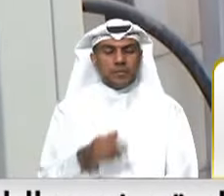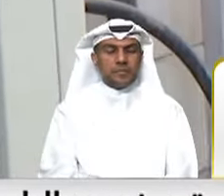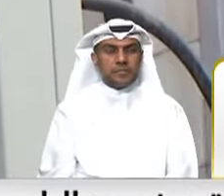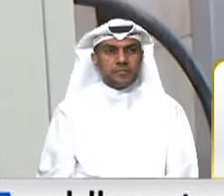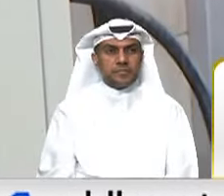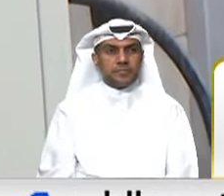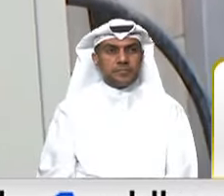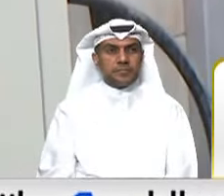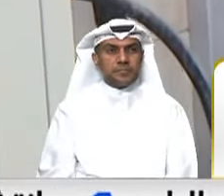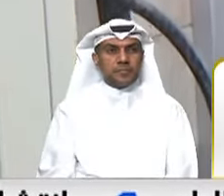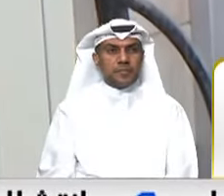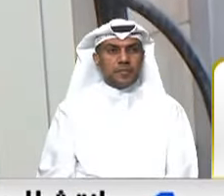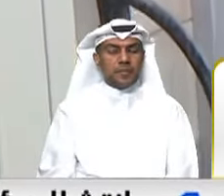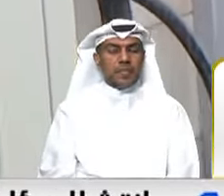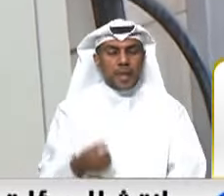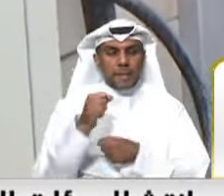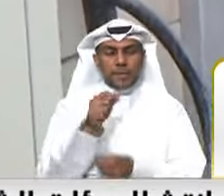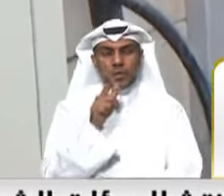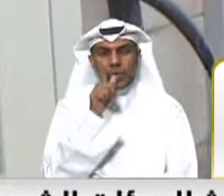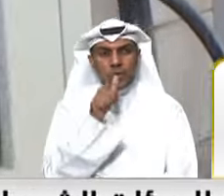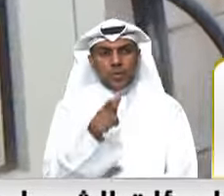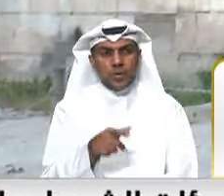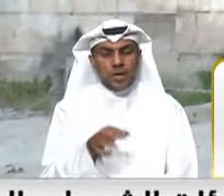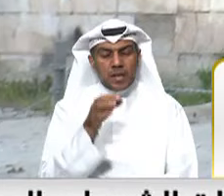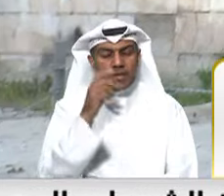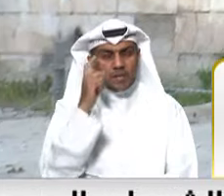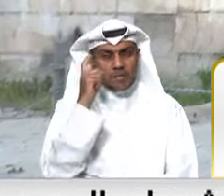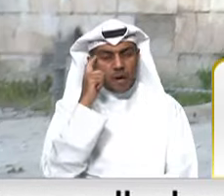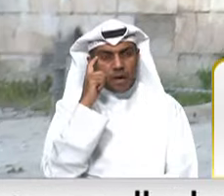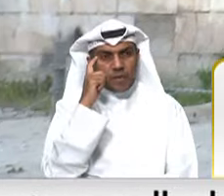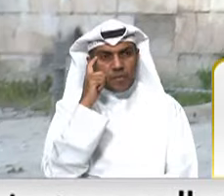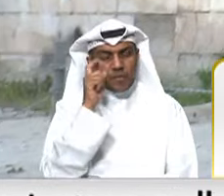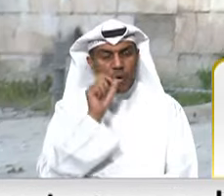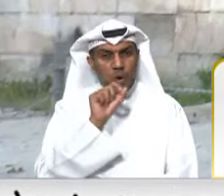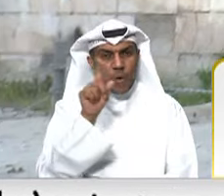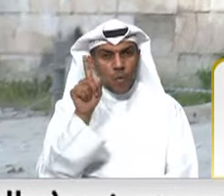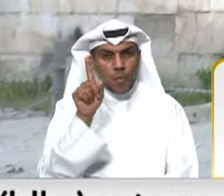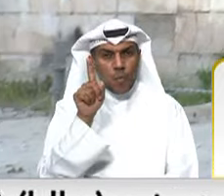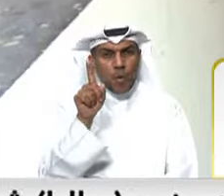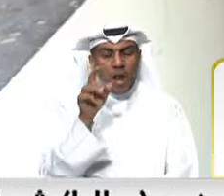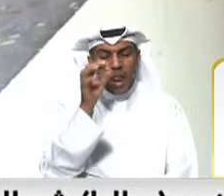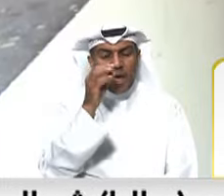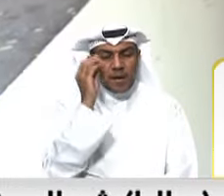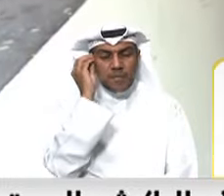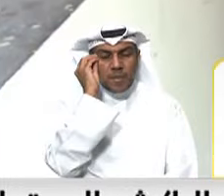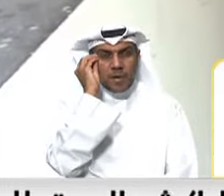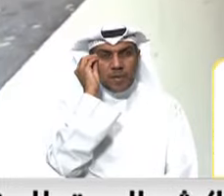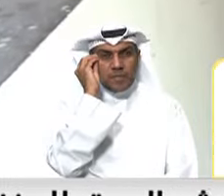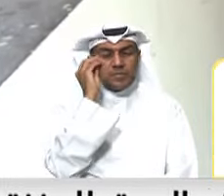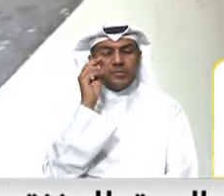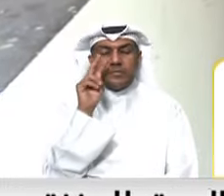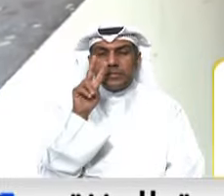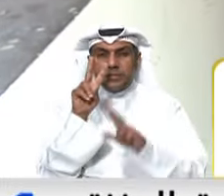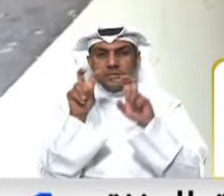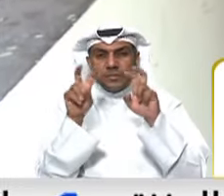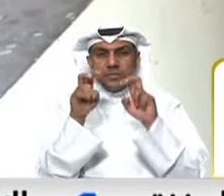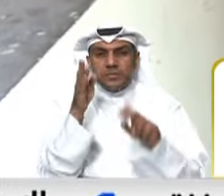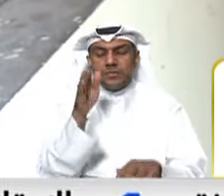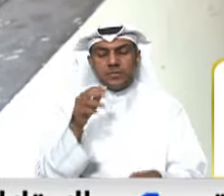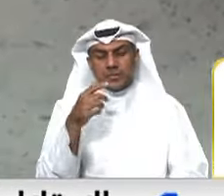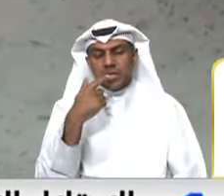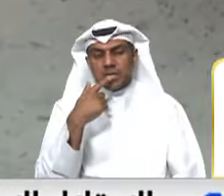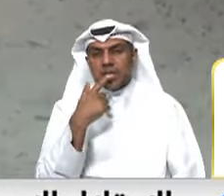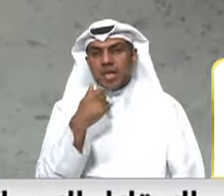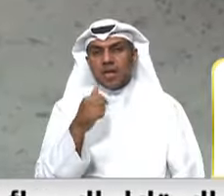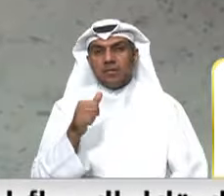وهنا جاء رد البلديه بانها لم تكن الاجراءات الاولى من نوعها حيث يقوم المفتشون بوضع ملصقات